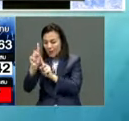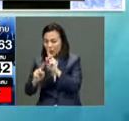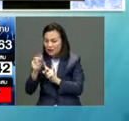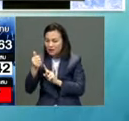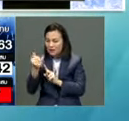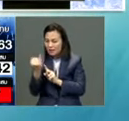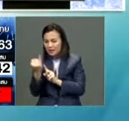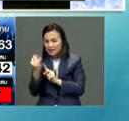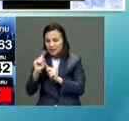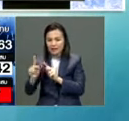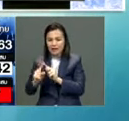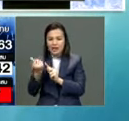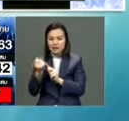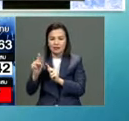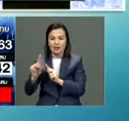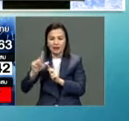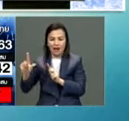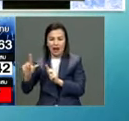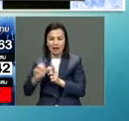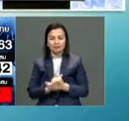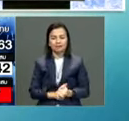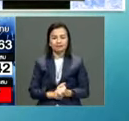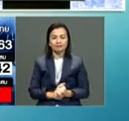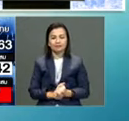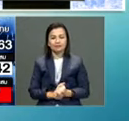ล้านครั้งครับแล้วในจำนวนนี้นะครับคนที่เช็คเอาท์ทั้งหมดนะครับก็ได้ทำการตอบแบบสอบเถอะแบบสอบถามแบบประเมินต่างๆนะครับทั้งสิ้นประมาณ11ล้านครั้งครับจากผลงานของประชาชนชาวไทยในคราวนี้นะครับเราก็ได้ตัวเลขหลายๆตัวซึ่งเป็นตัวเลขที่น่าภูมิใจสำหรับประเทศเรานะครับอย่างน้อยนะครับตอนนี้นะครับเราพบว่าครับ